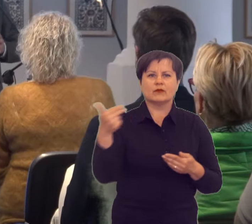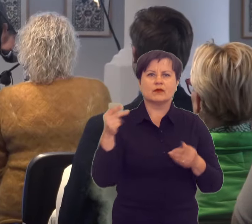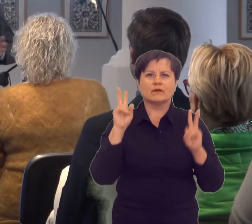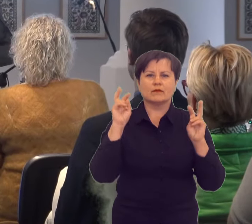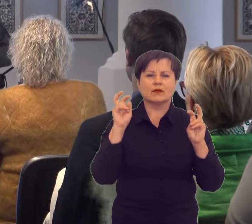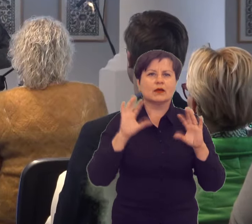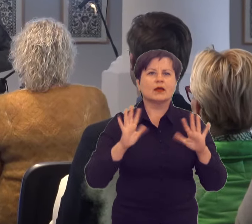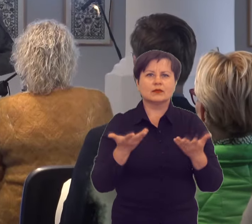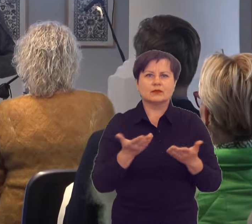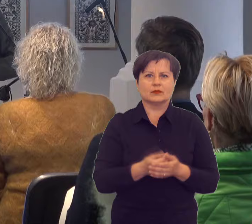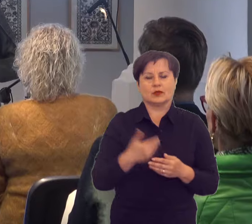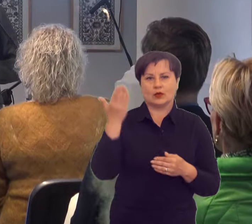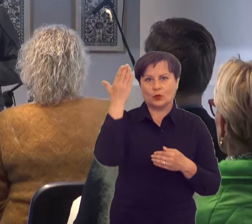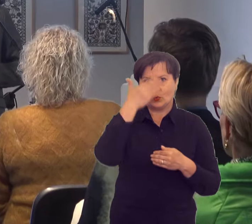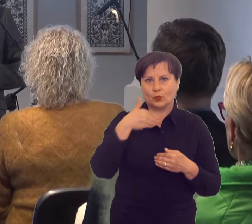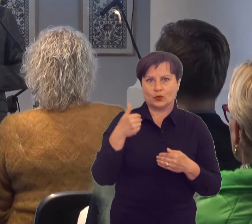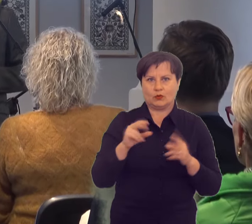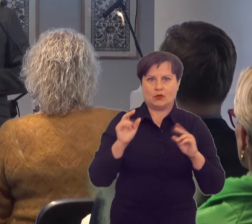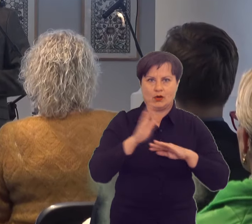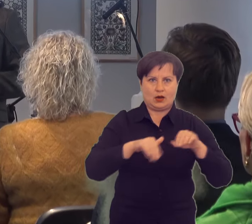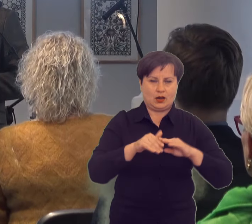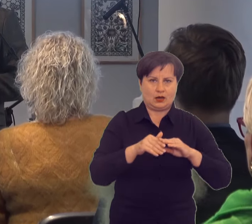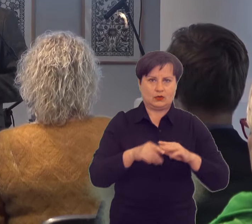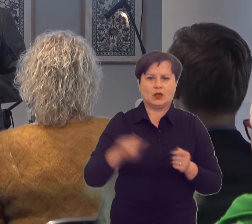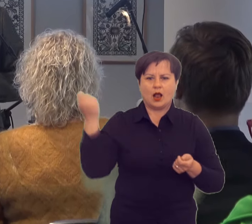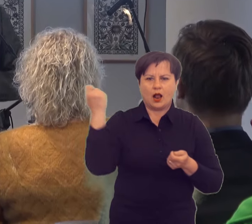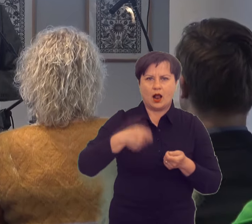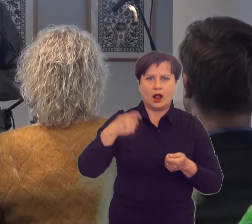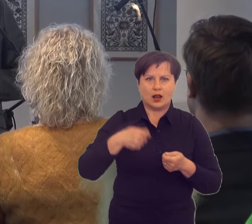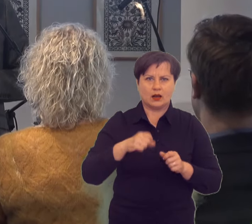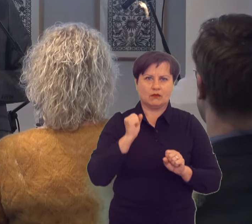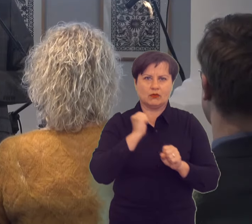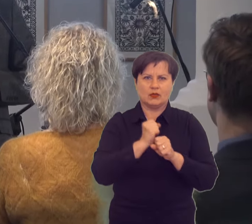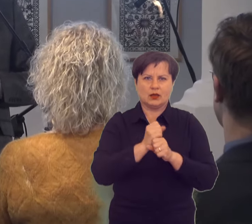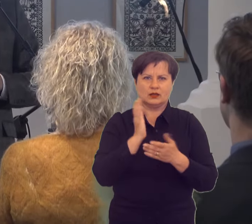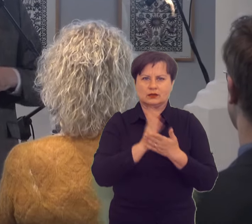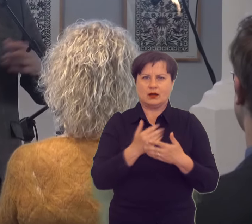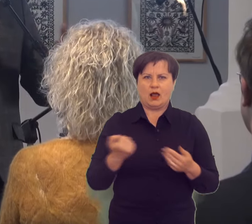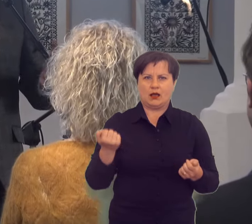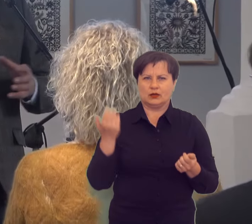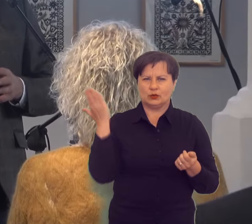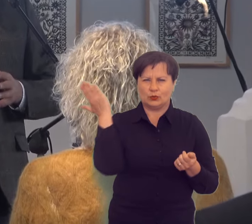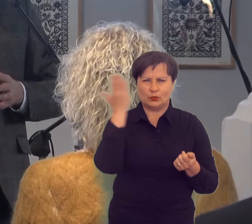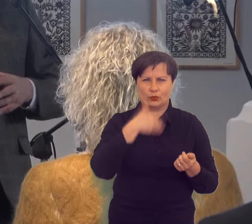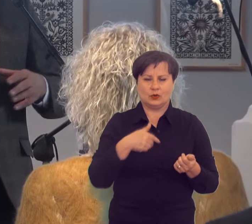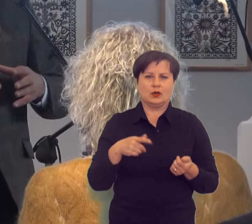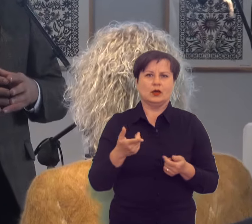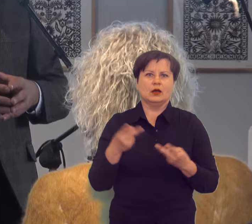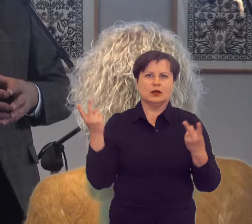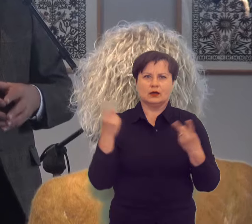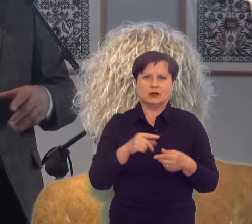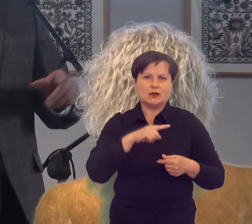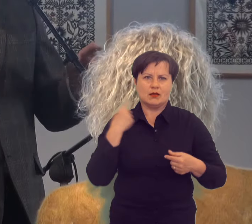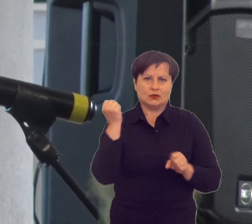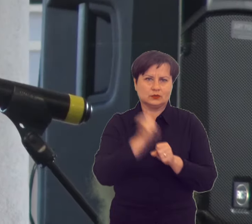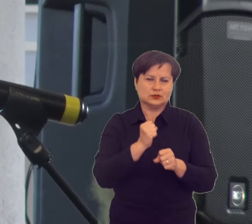kaip tavo įmonė vadinsis? Juodos rankos. Nes kalvio darbas yra labai juodas, turi